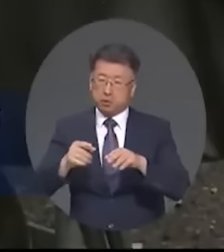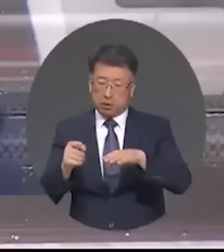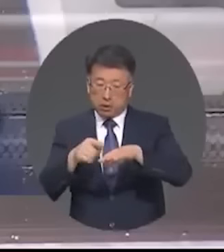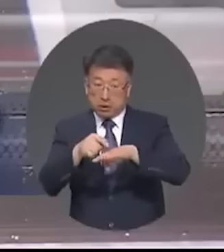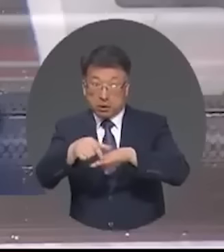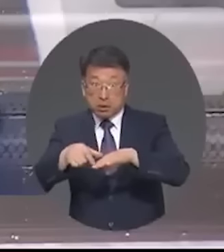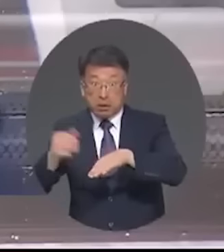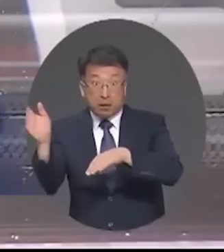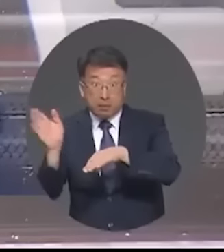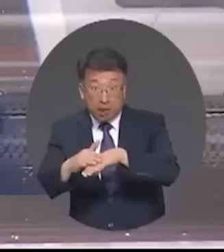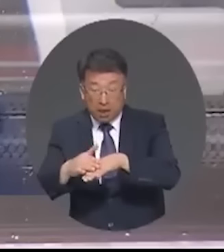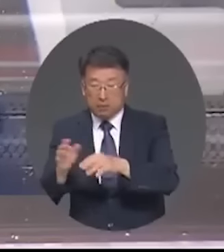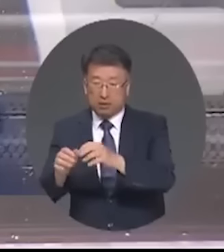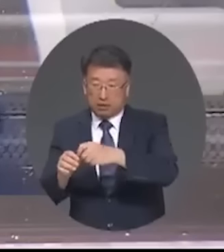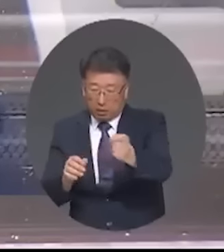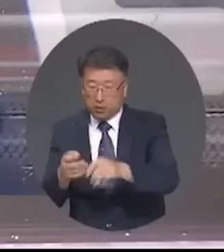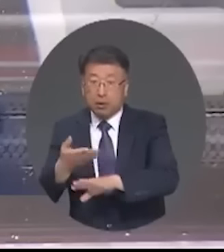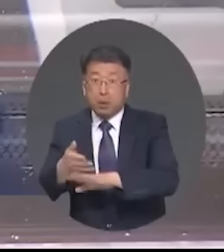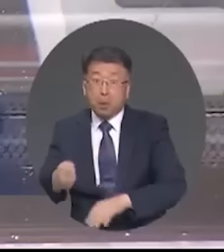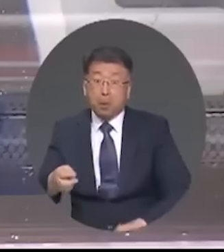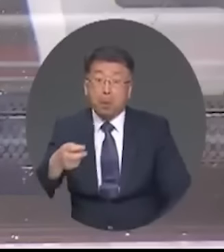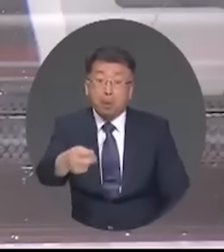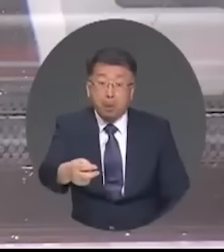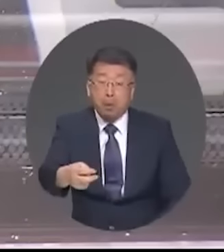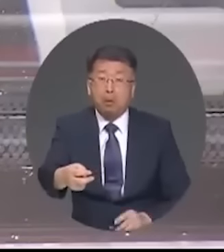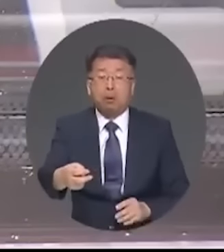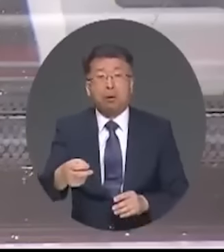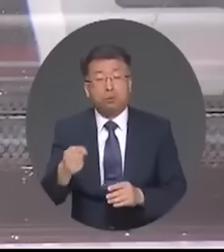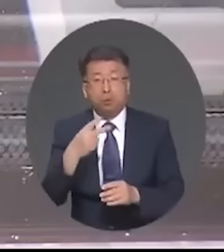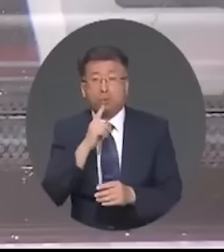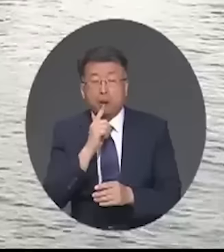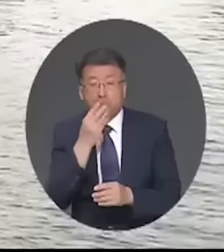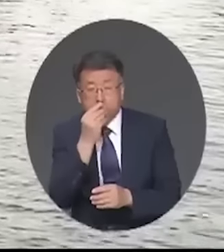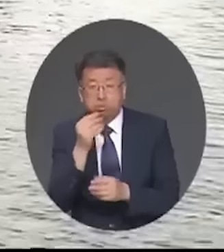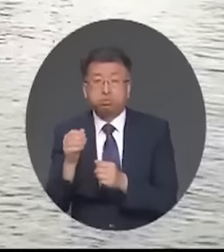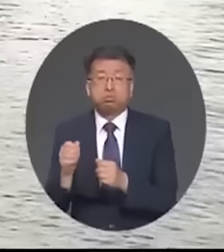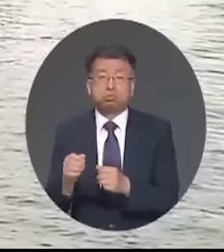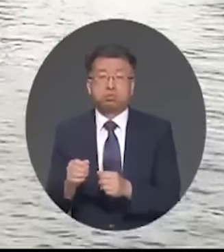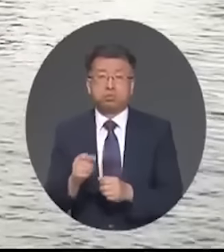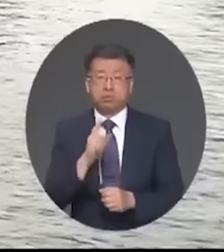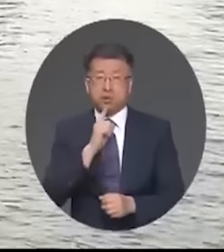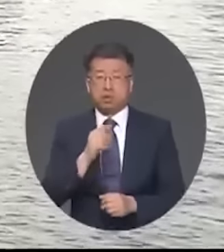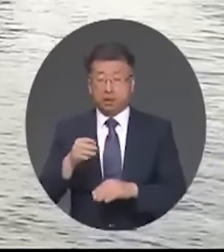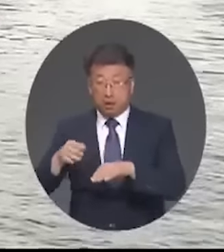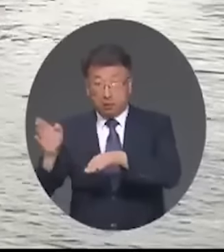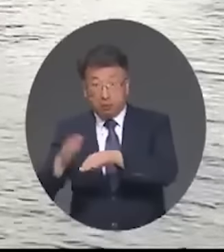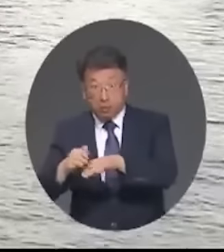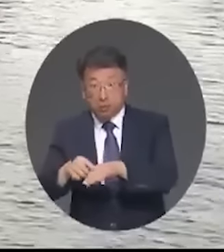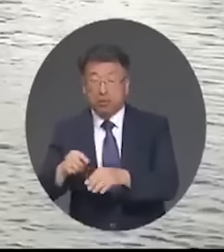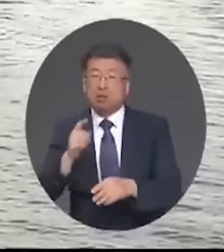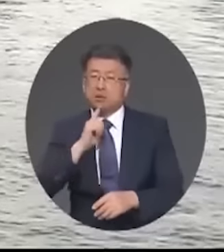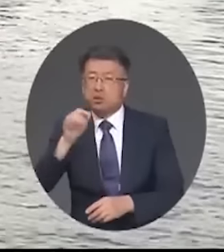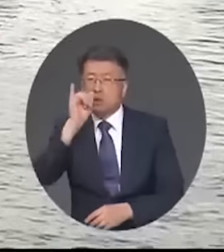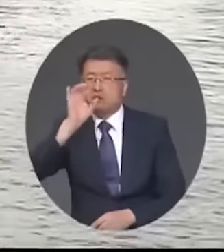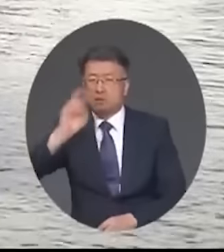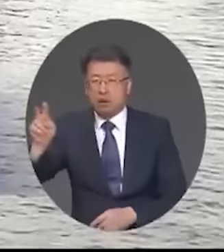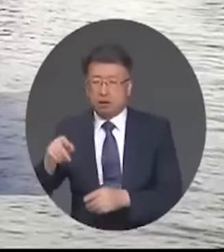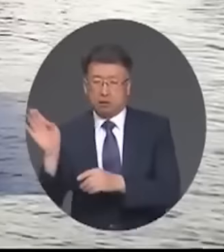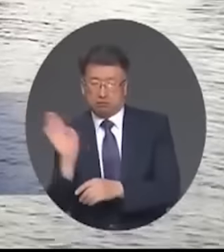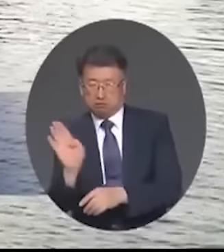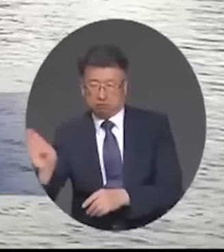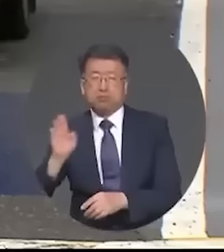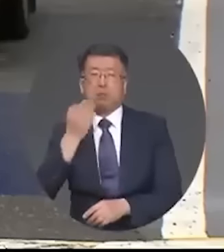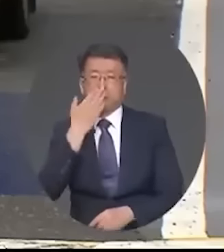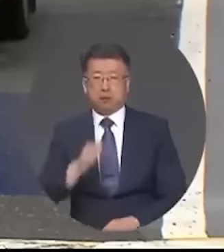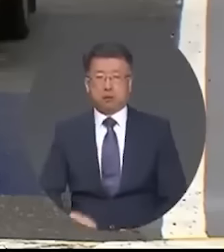그 스티커를 떼고 다른 위치로 옮겨. 스티커 부착도 신고가 들어와야만 합니다. 신고 들어오는 건에